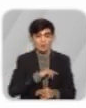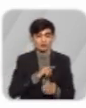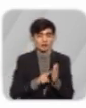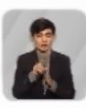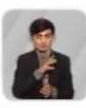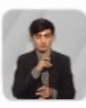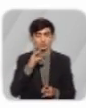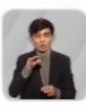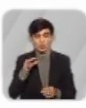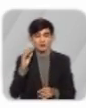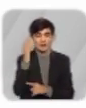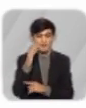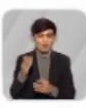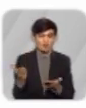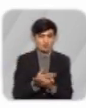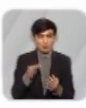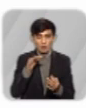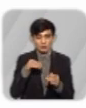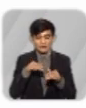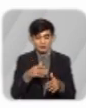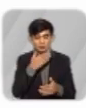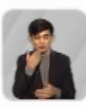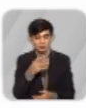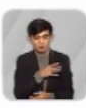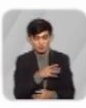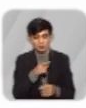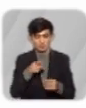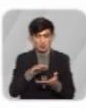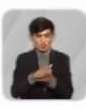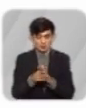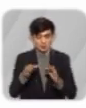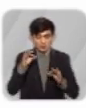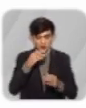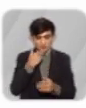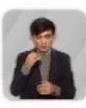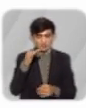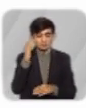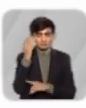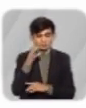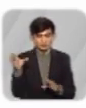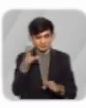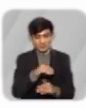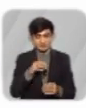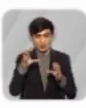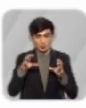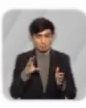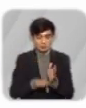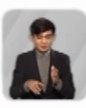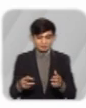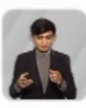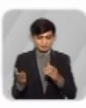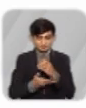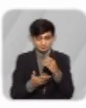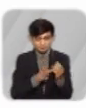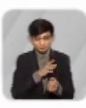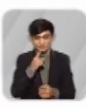жобада ағаштарды кесу көрсетілмеген. Соған қарамастан басшылардың айтуымен талдарды заңсыз кескен. Оның ішінде сирек кездесетін қызыл кітапқа